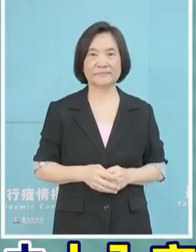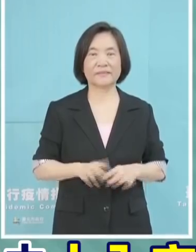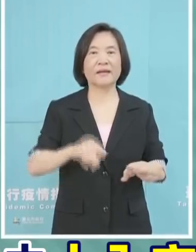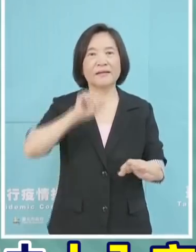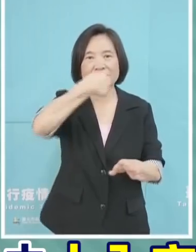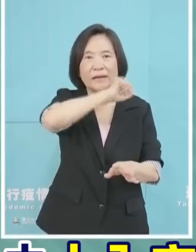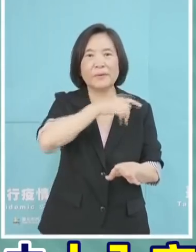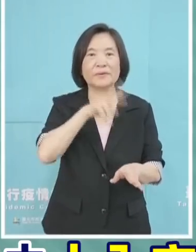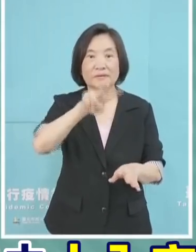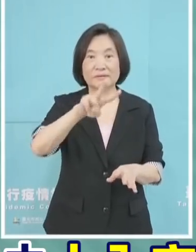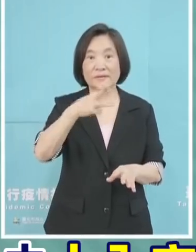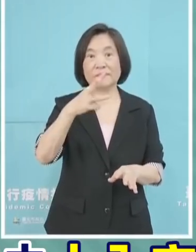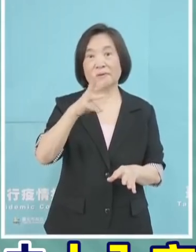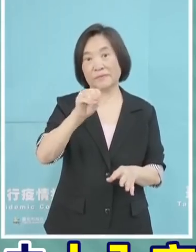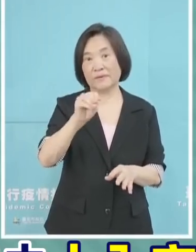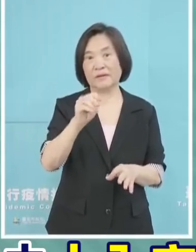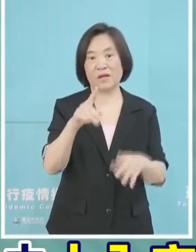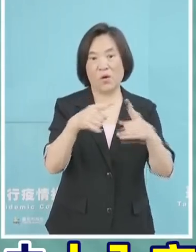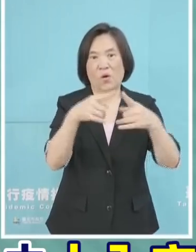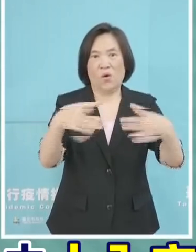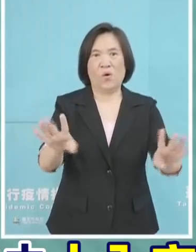湾是2300万人口啊，